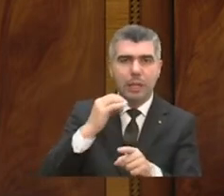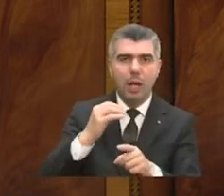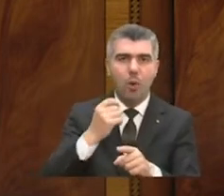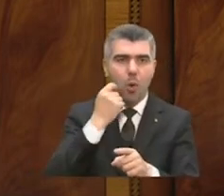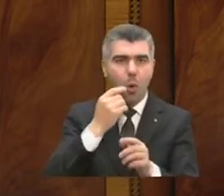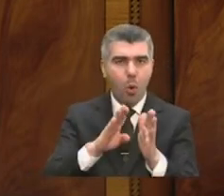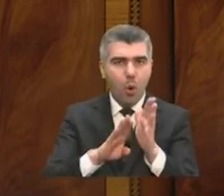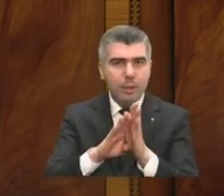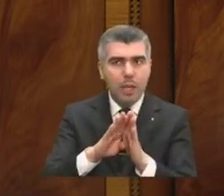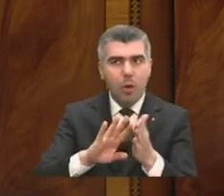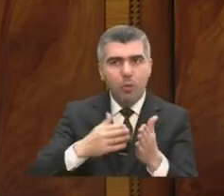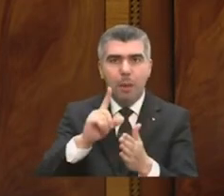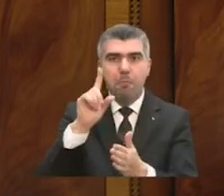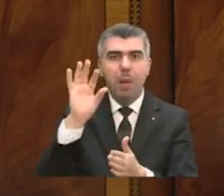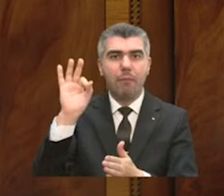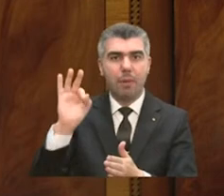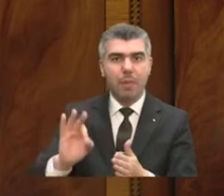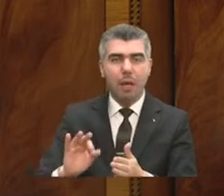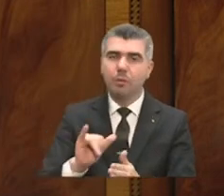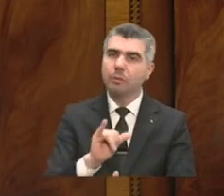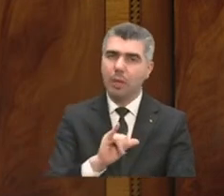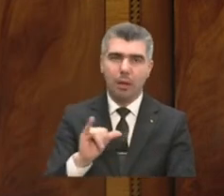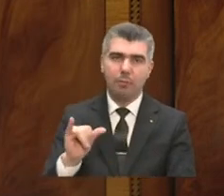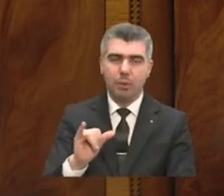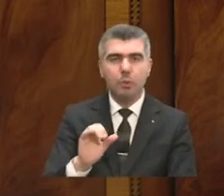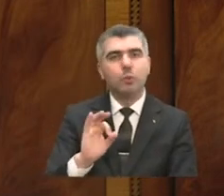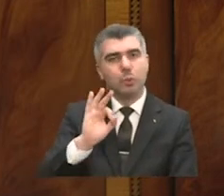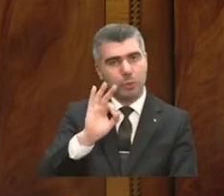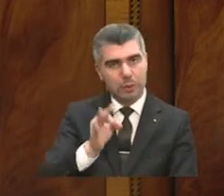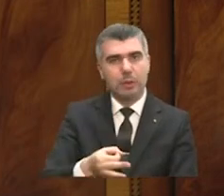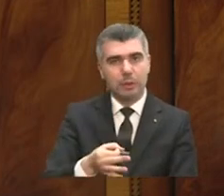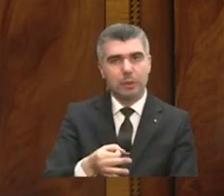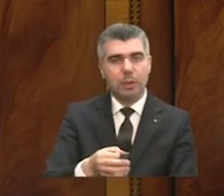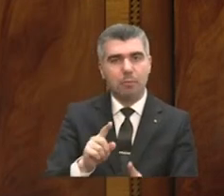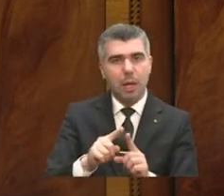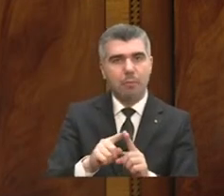pas évidemment arrivés à la perfection en matière de